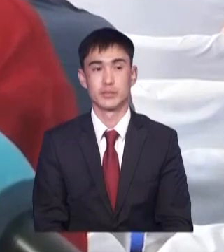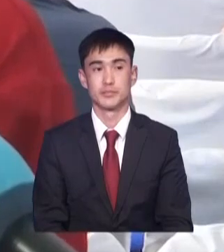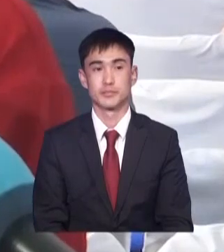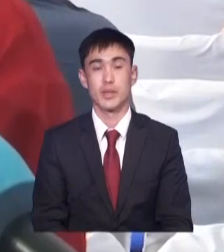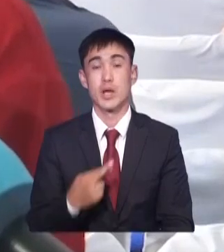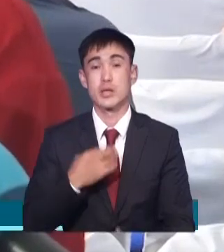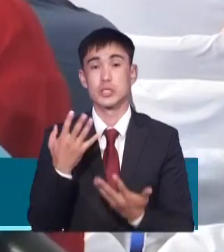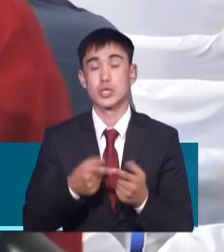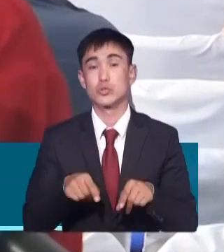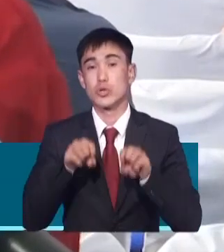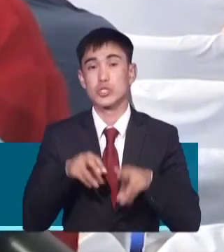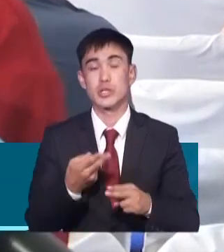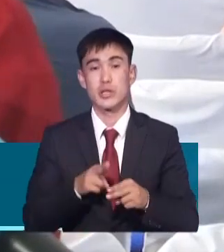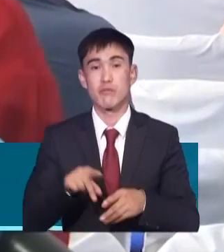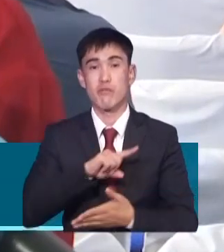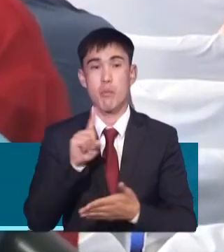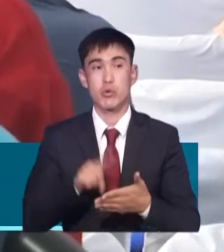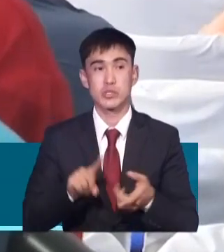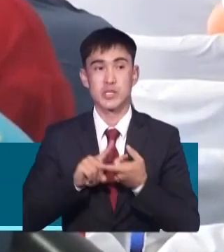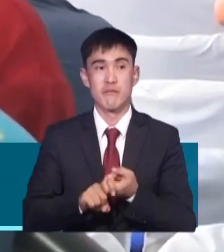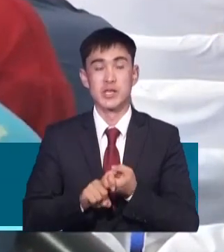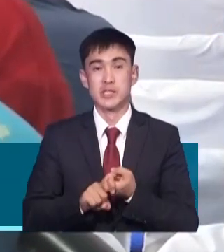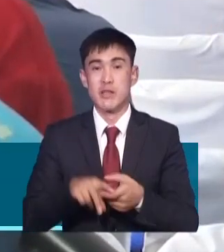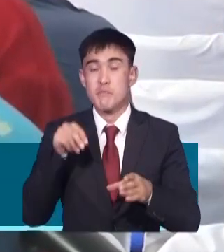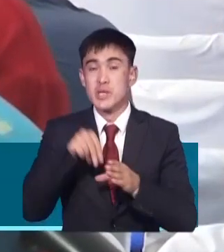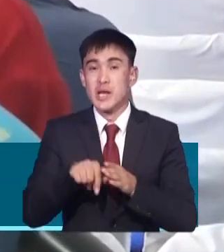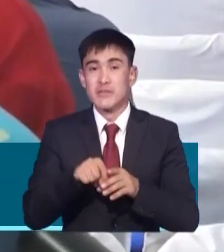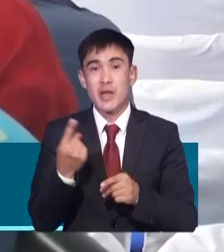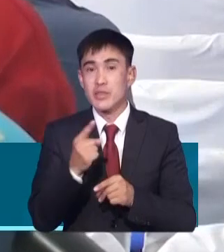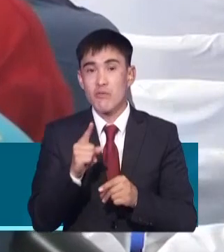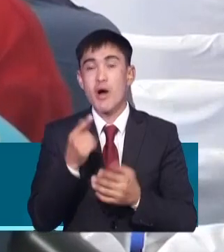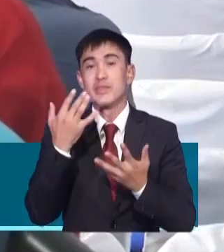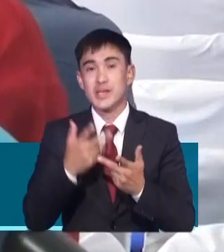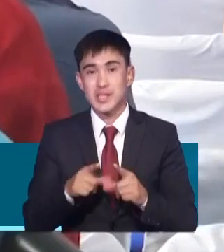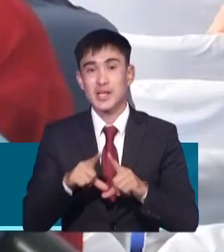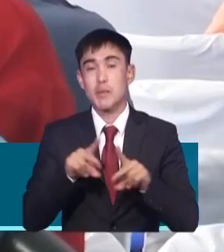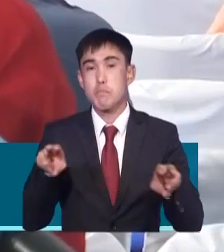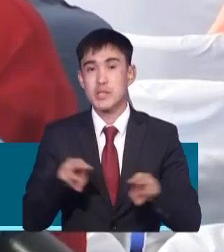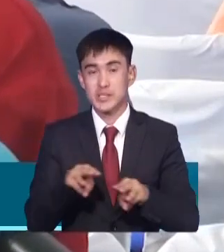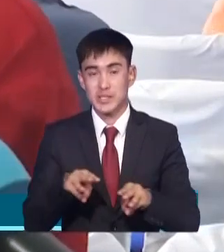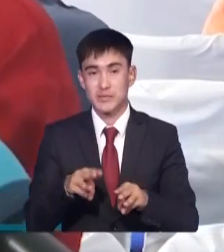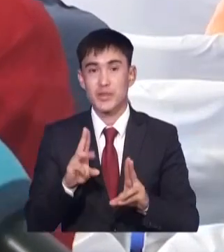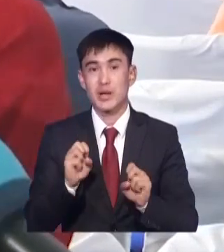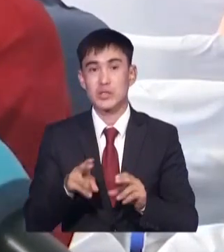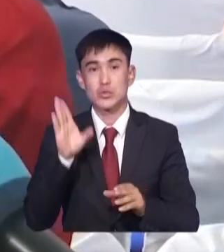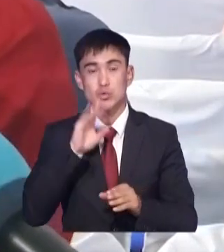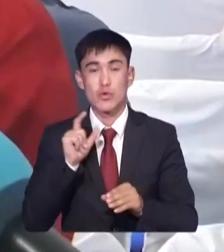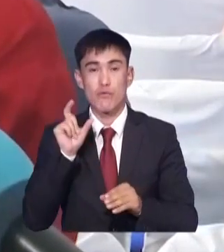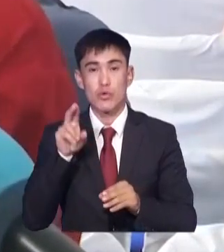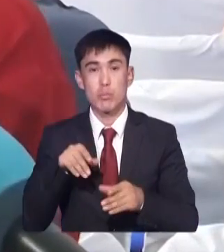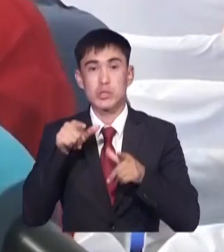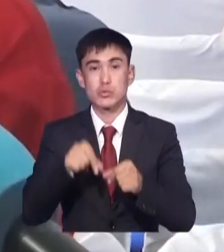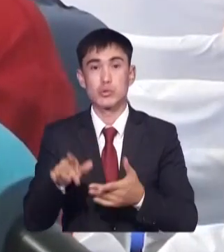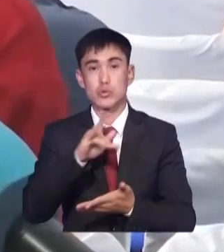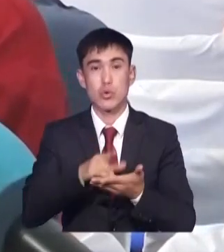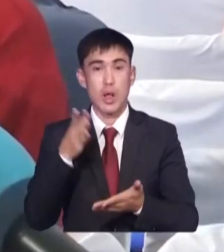Я считаю, что решение данного вопроса зависит от вмешательства не одного, а нескольких министерств, так как сточные воды поступают